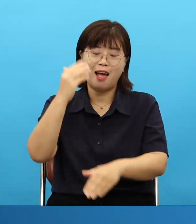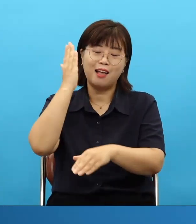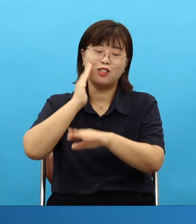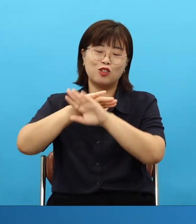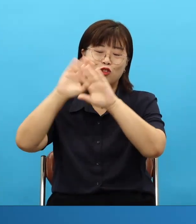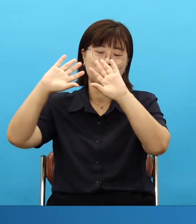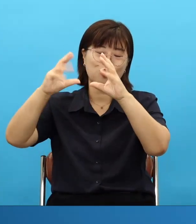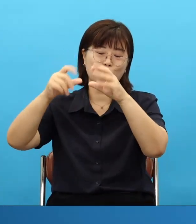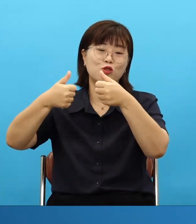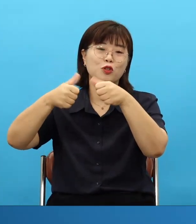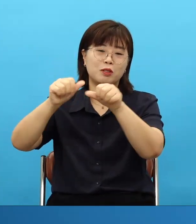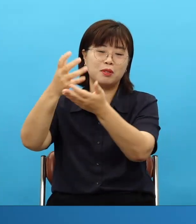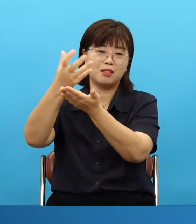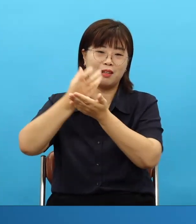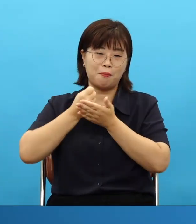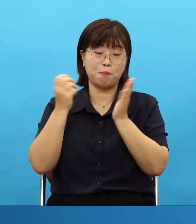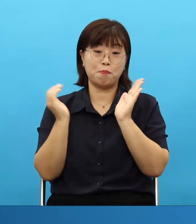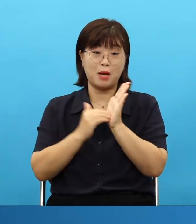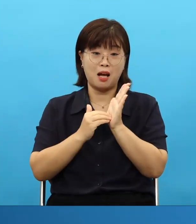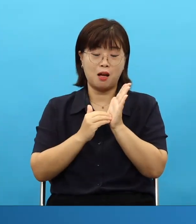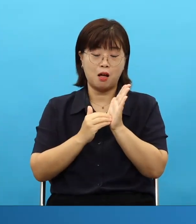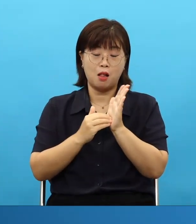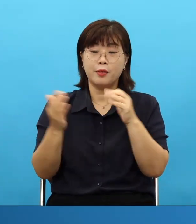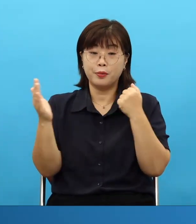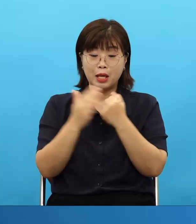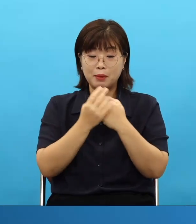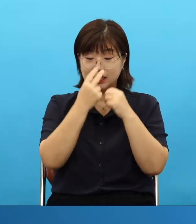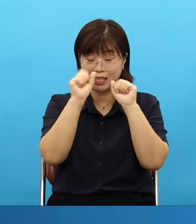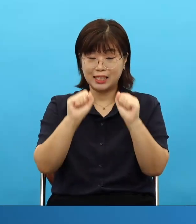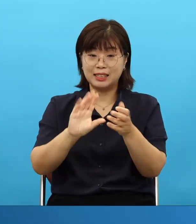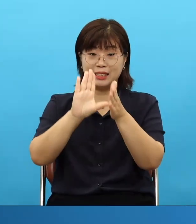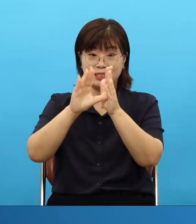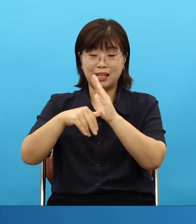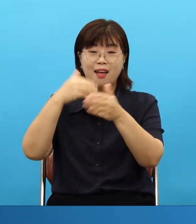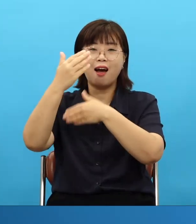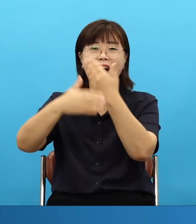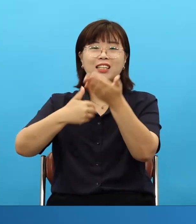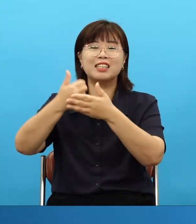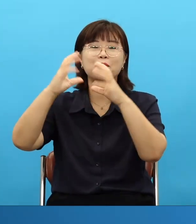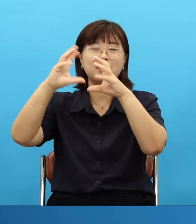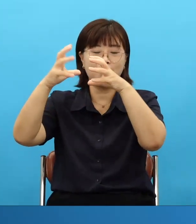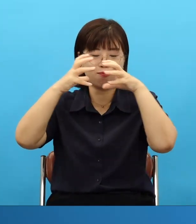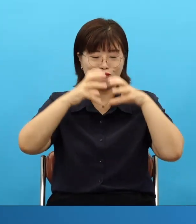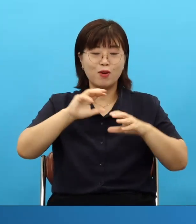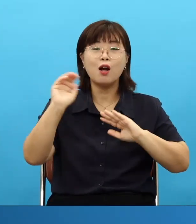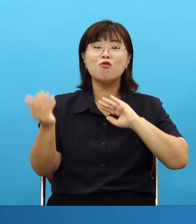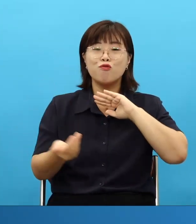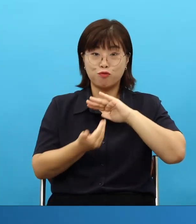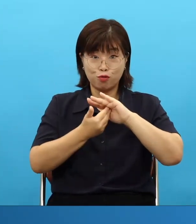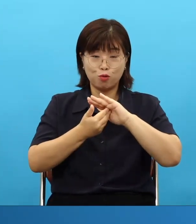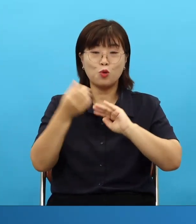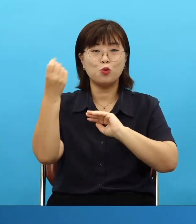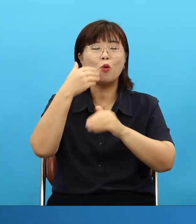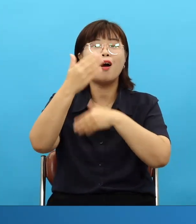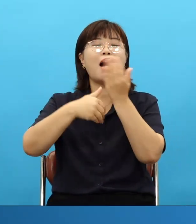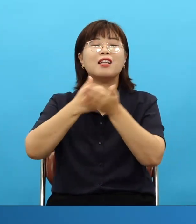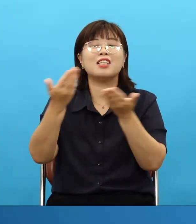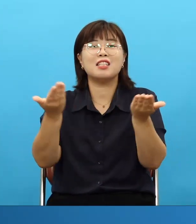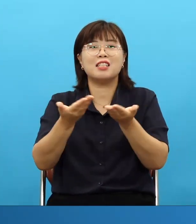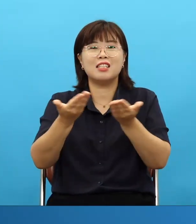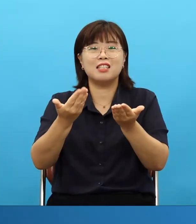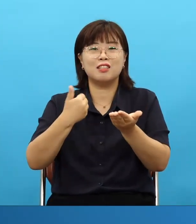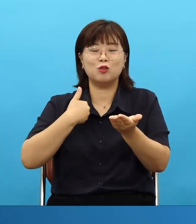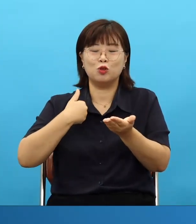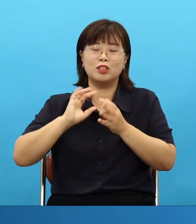하나님 나라 이루어지고 하나님 나라의 일이 이루어진다 하십니다. Because this is your background, that's why Jesus promises that